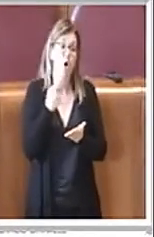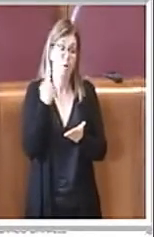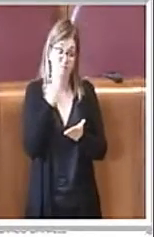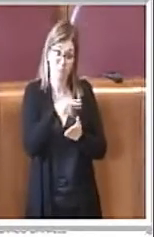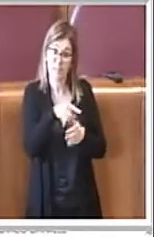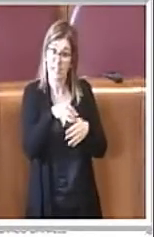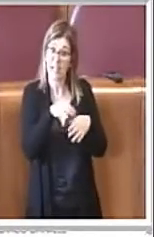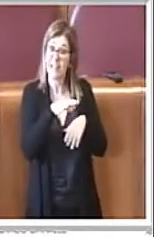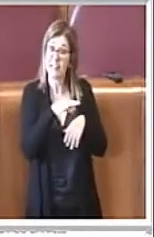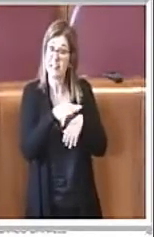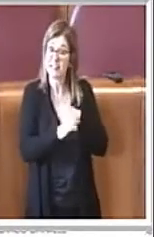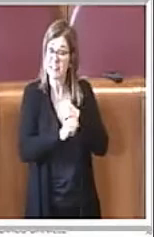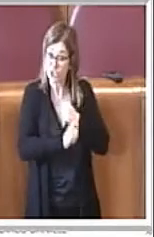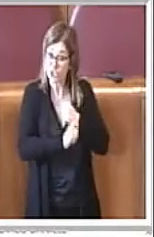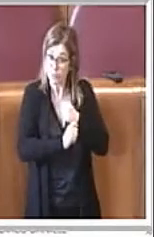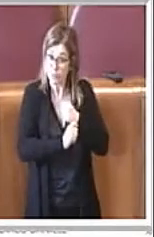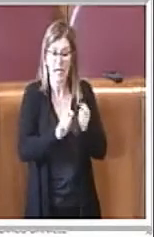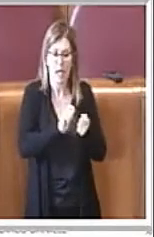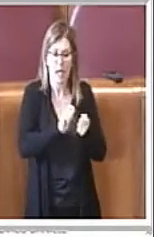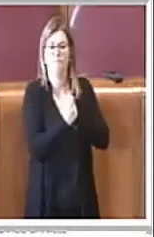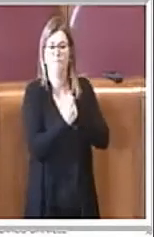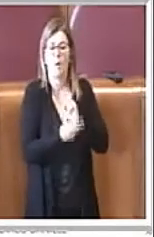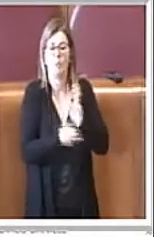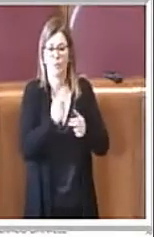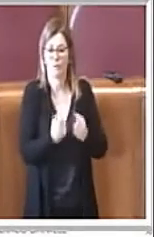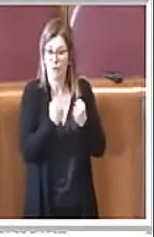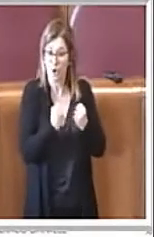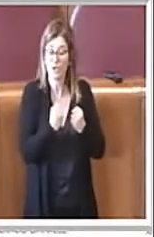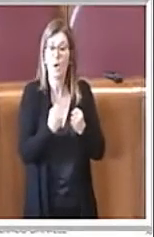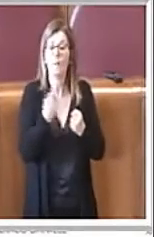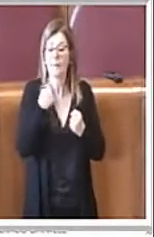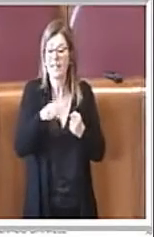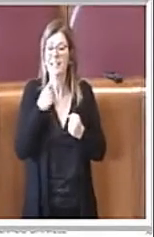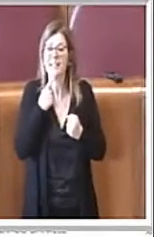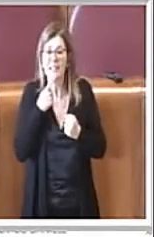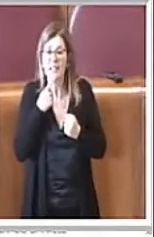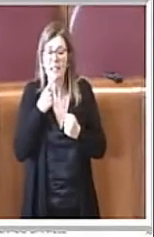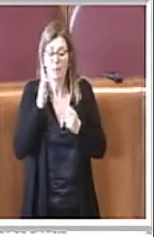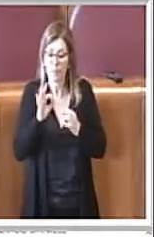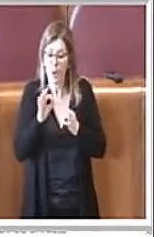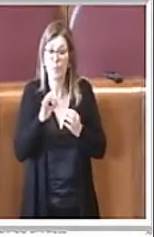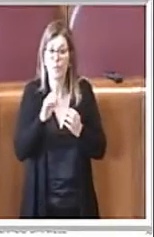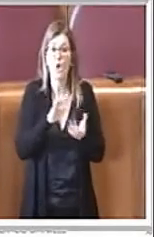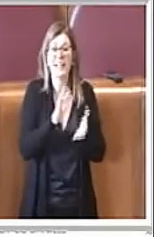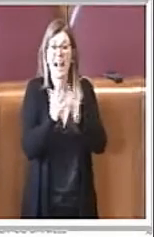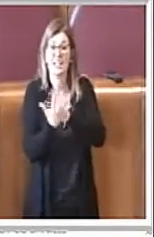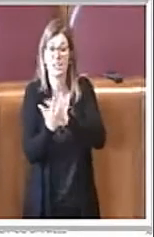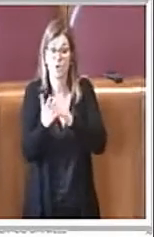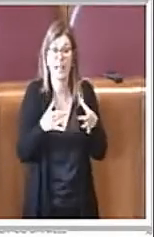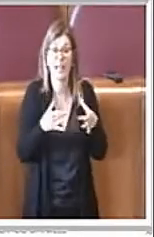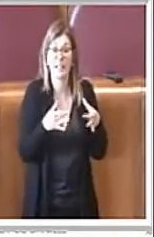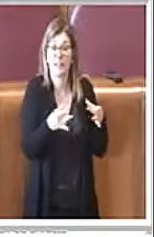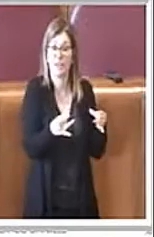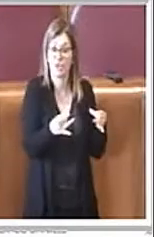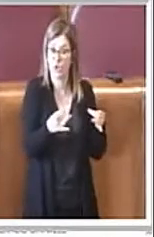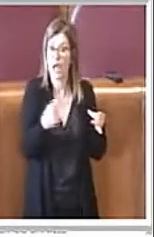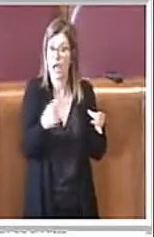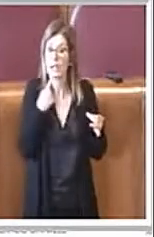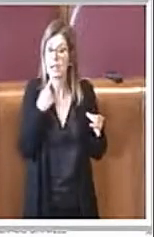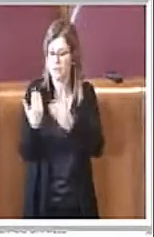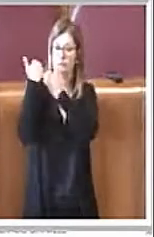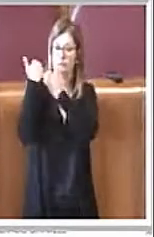disciplina legata al responsabile per la transizione digitale, e dando proprio il compito